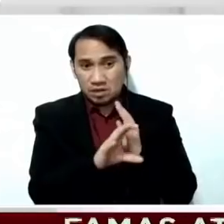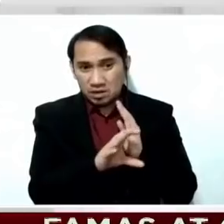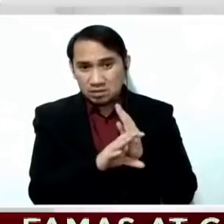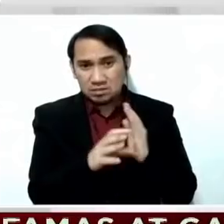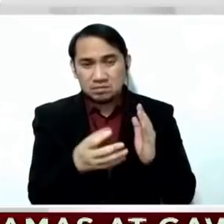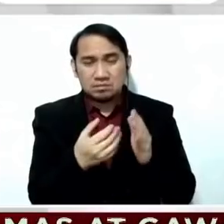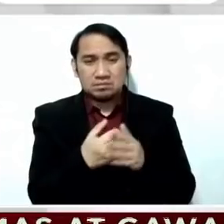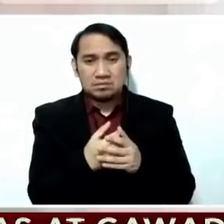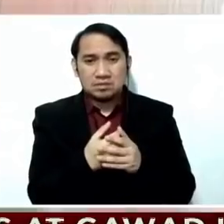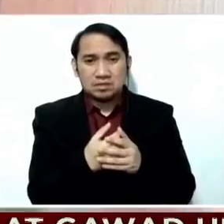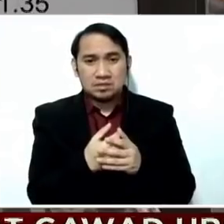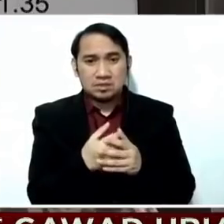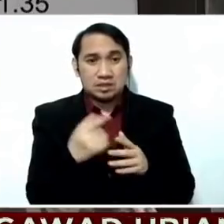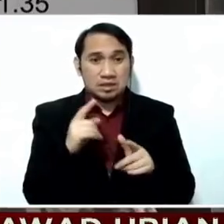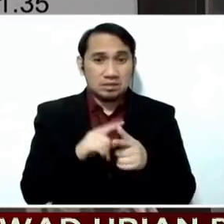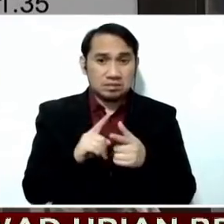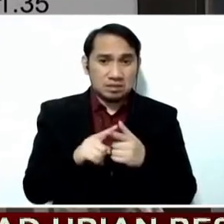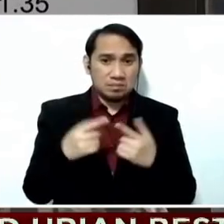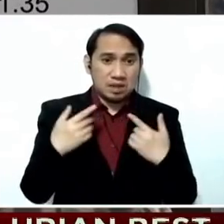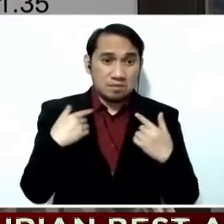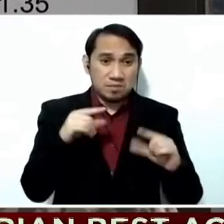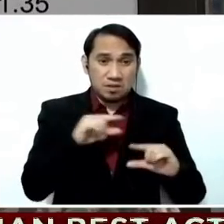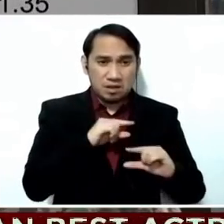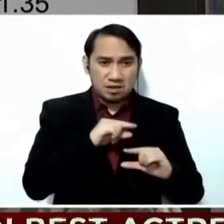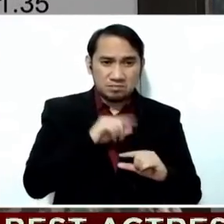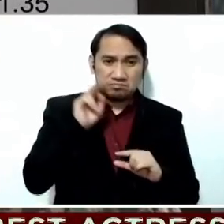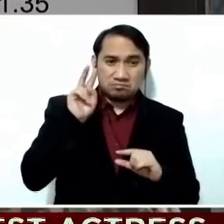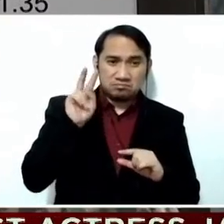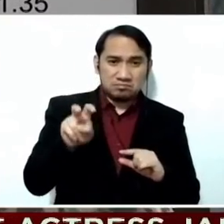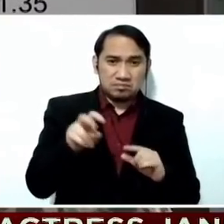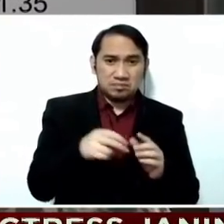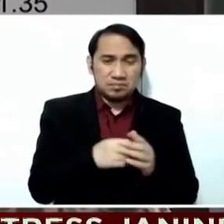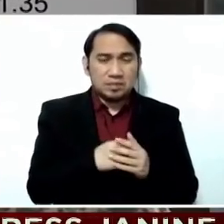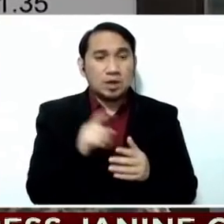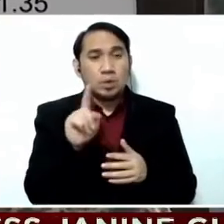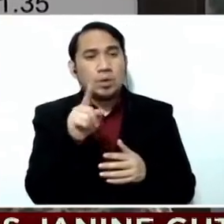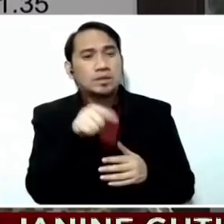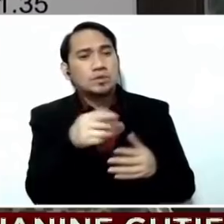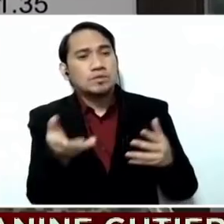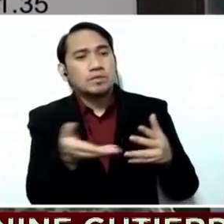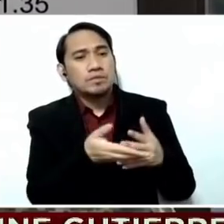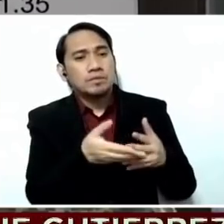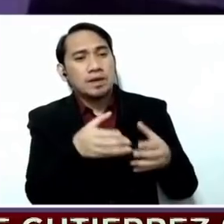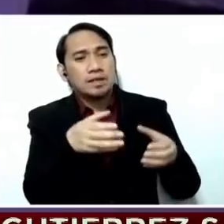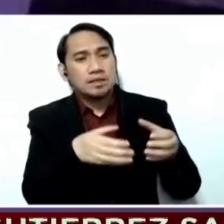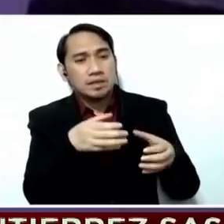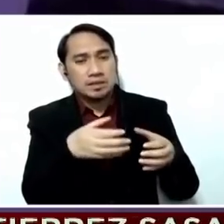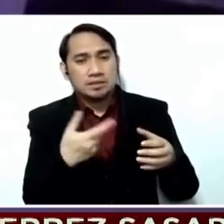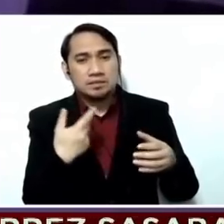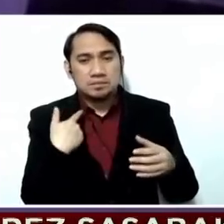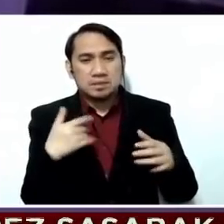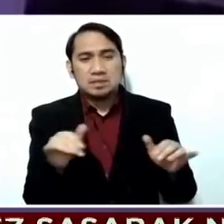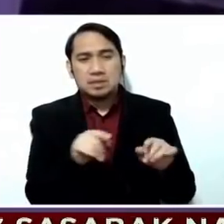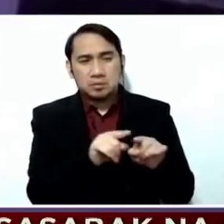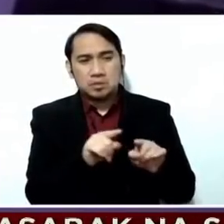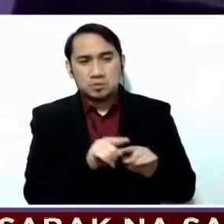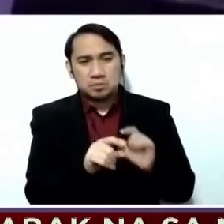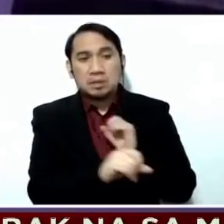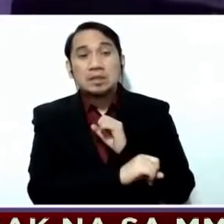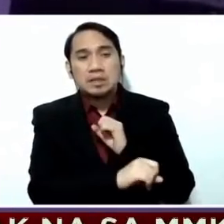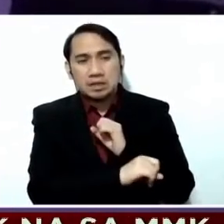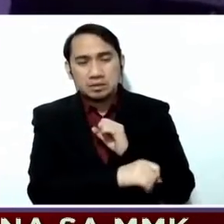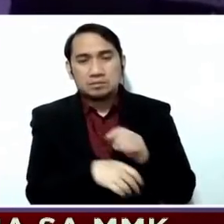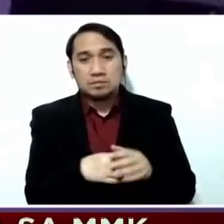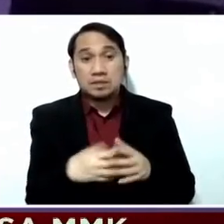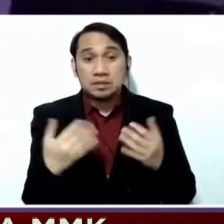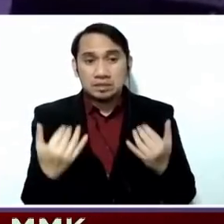naano ko na gwardiya sa likod ko. Okay. Ano ang kinaso natin? Carnapping din po mang kaso. Ayon sa NCRPO,